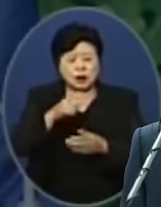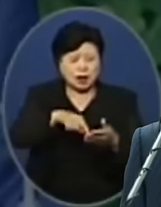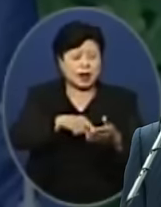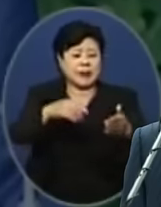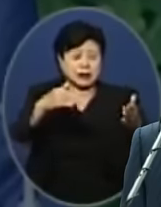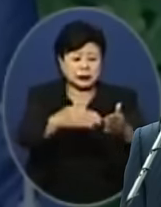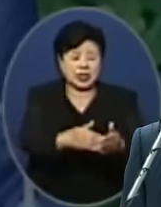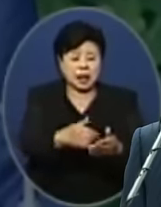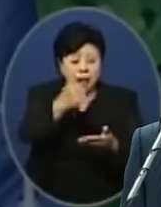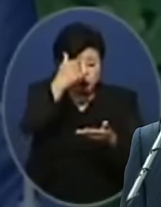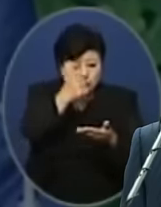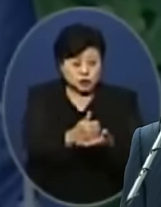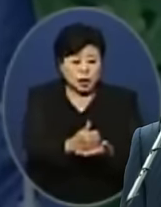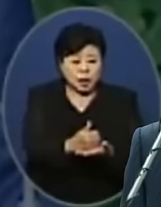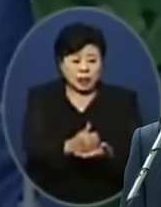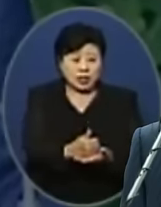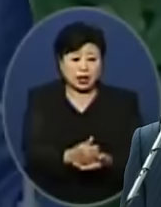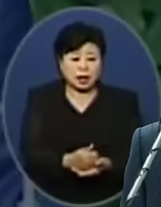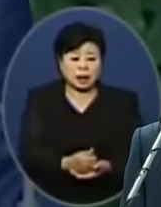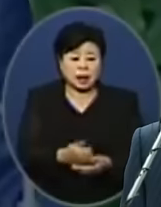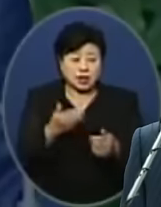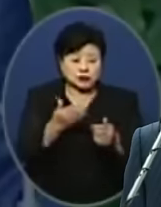갚아버렸으니 죄가 가져오는 절망을